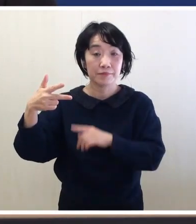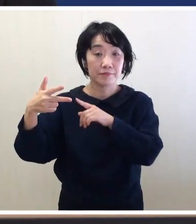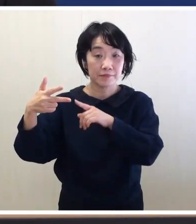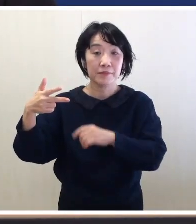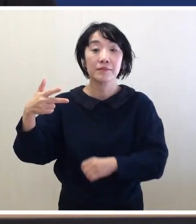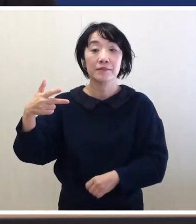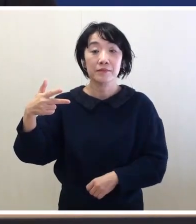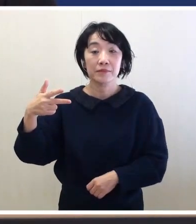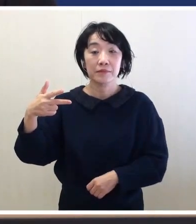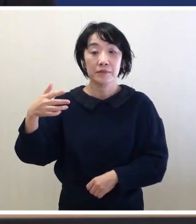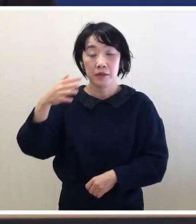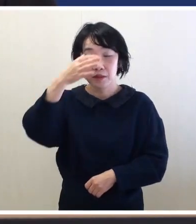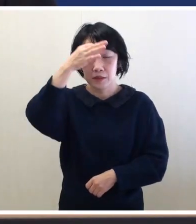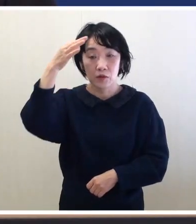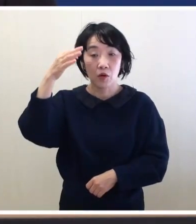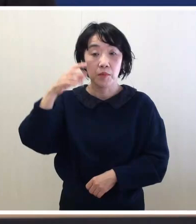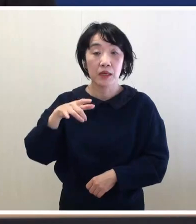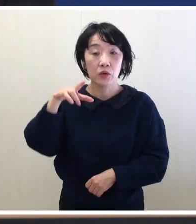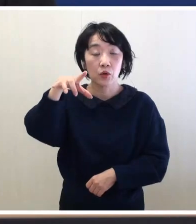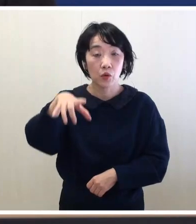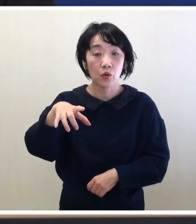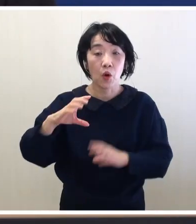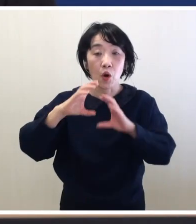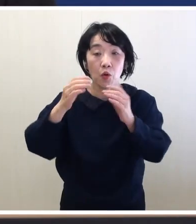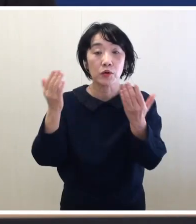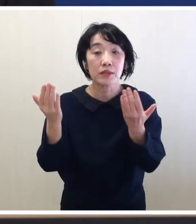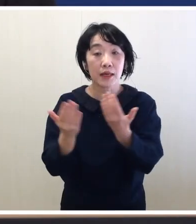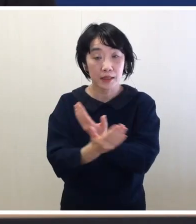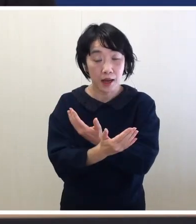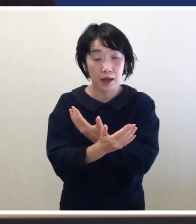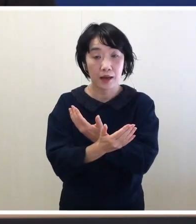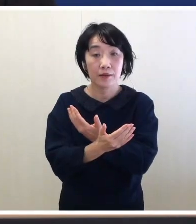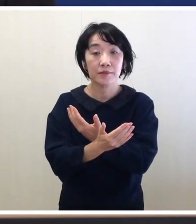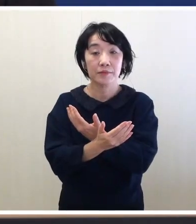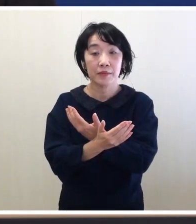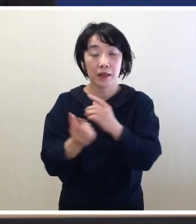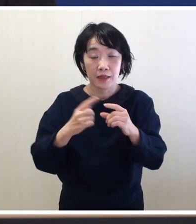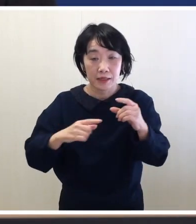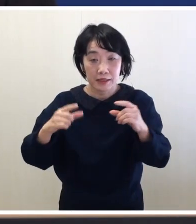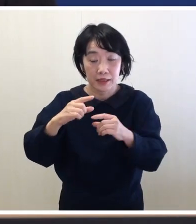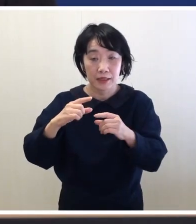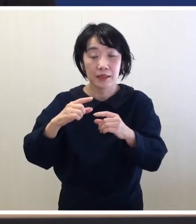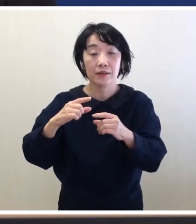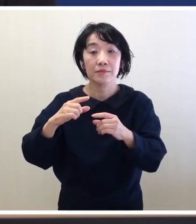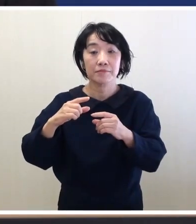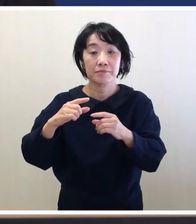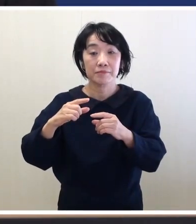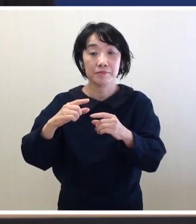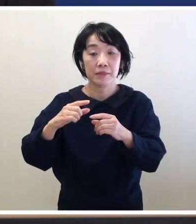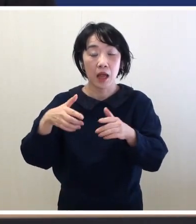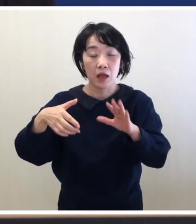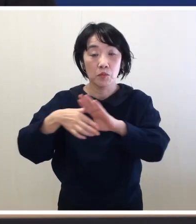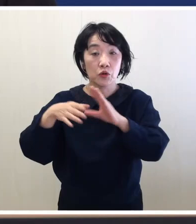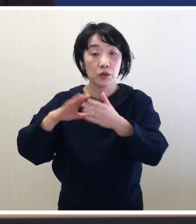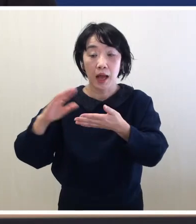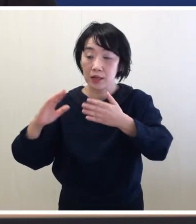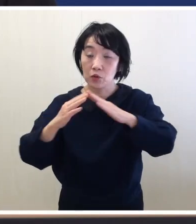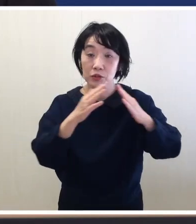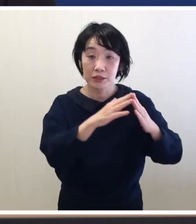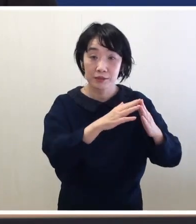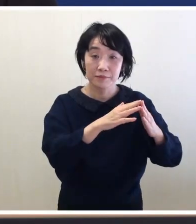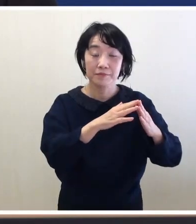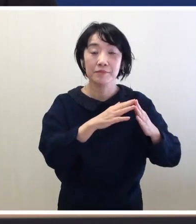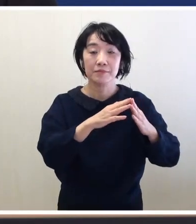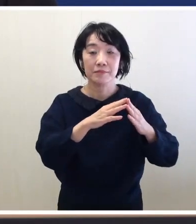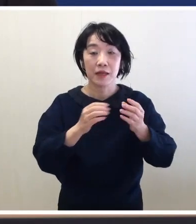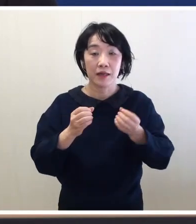市は神戸市さんは神戸空港の国際便の開設等によってさらなる国際化や文